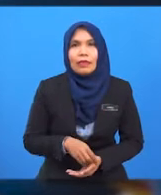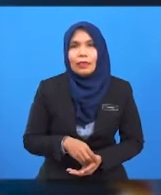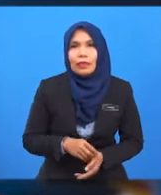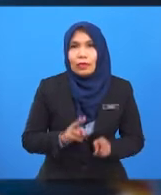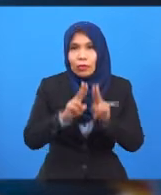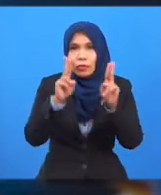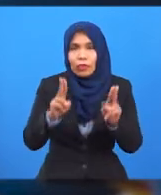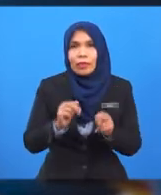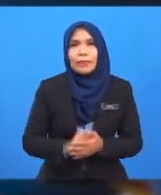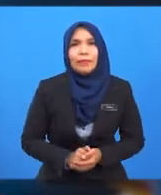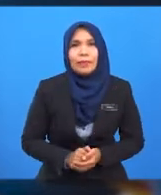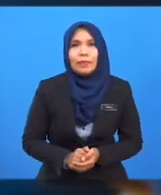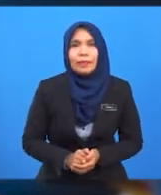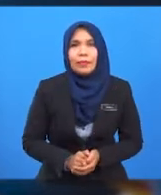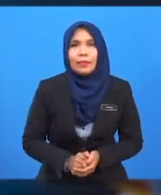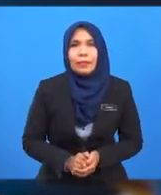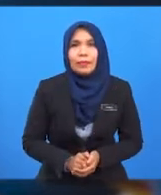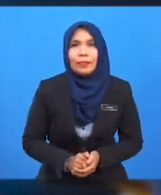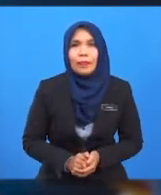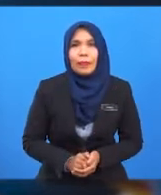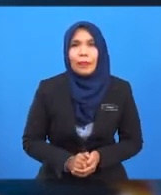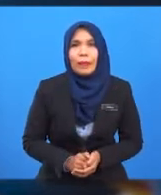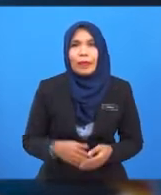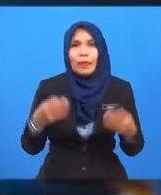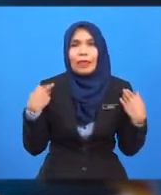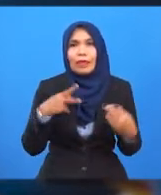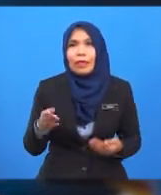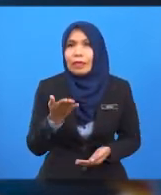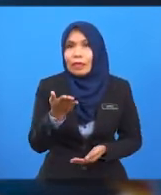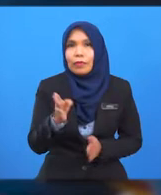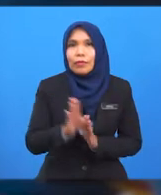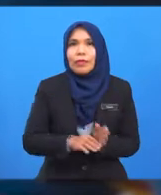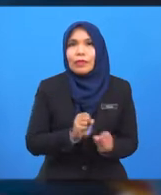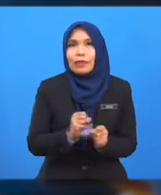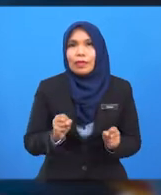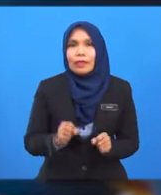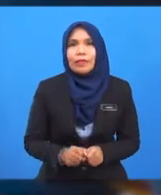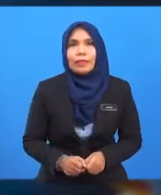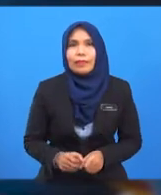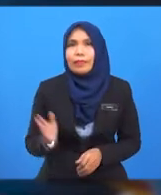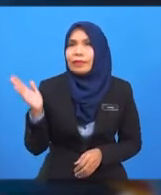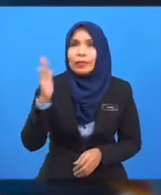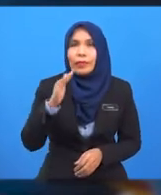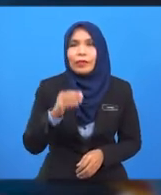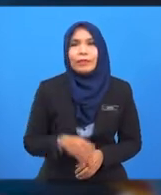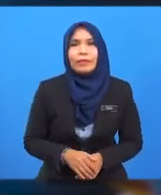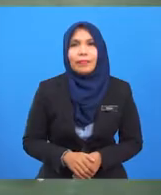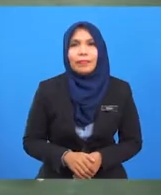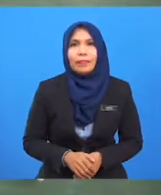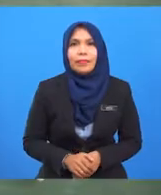terhadap tajuk mesin. Adakah kamu bersedia? Jom kita uji